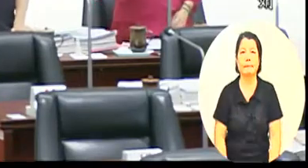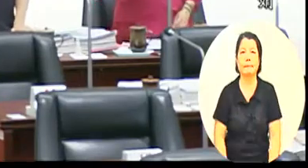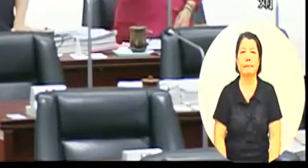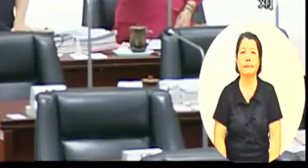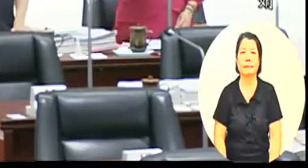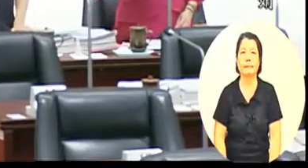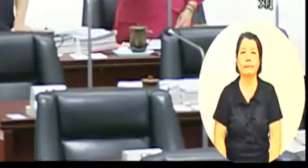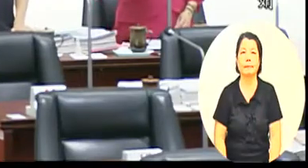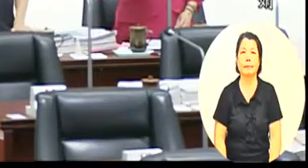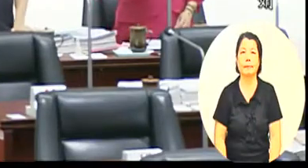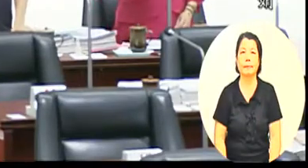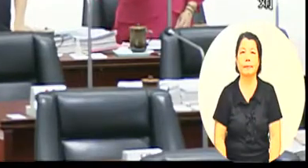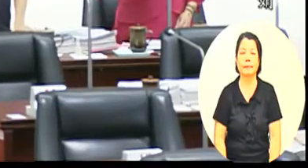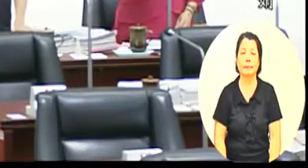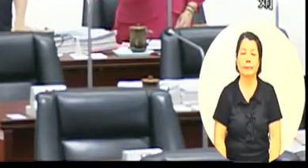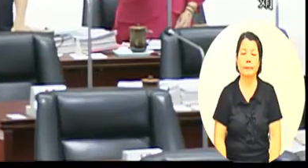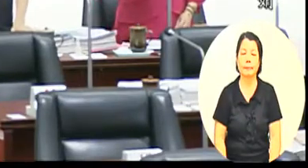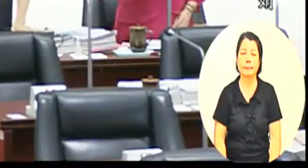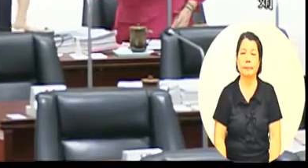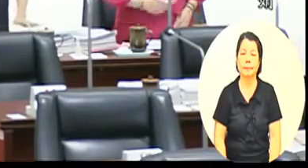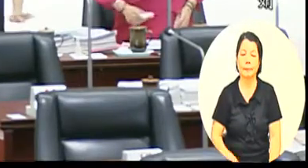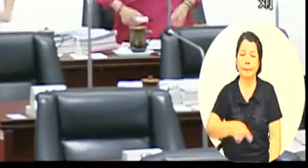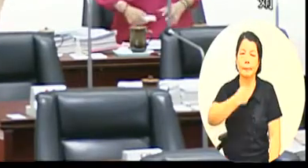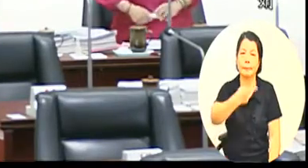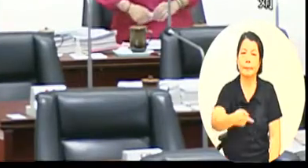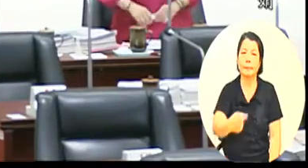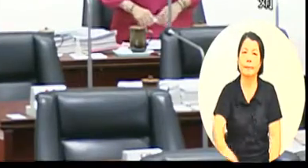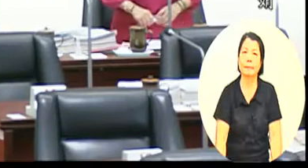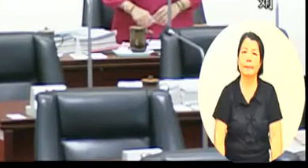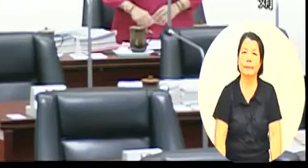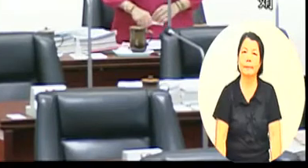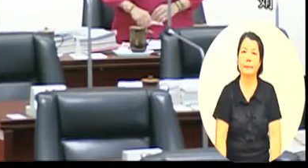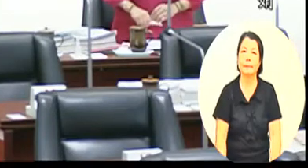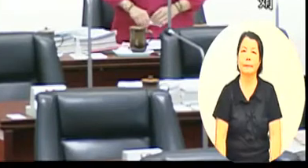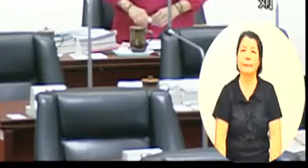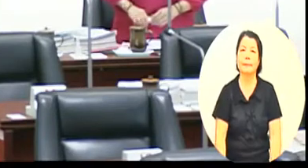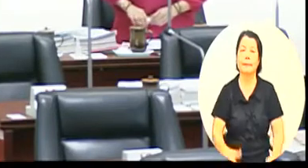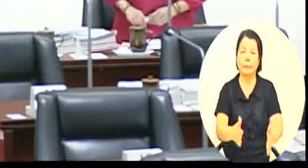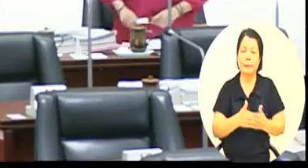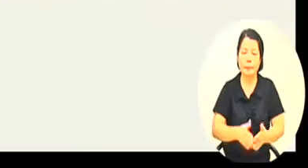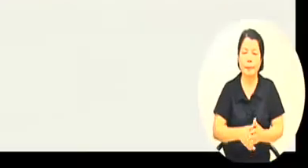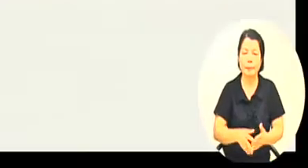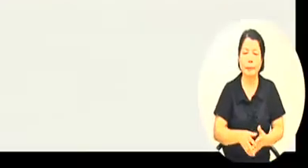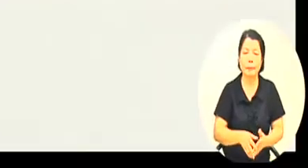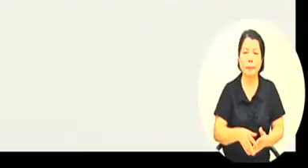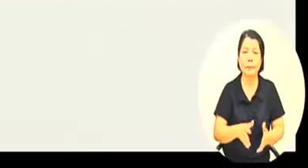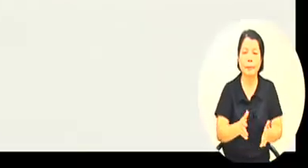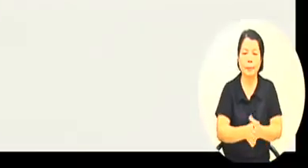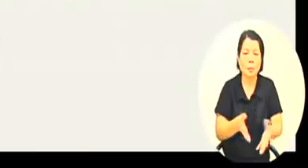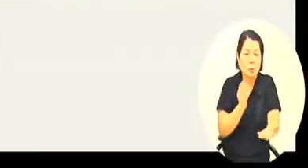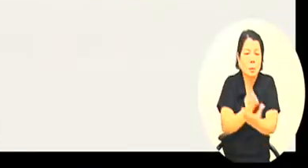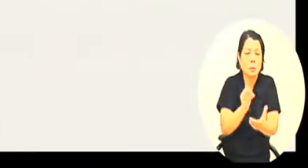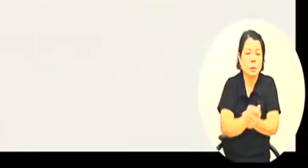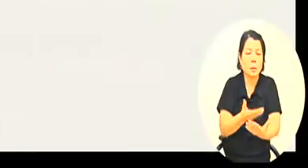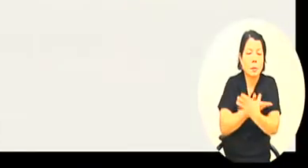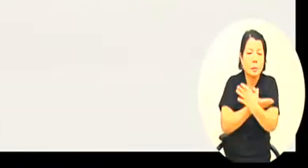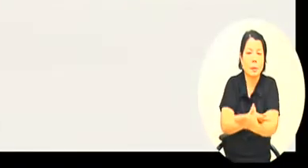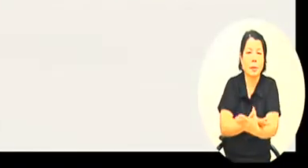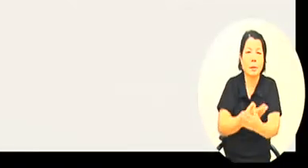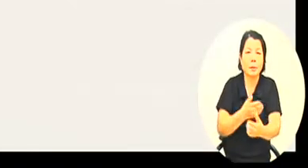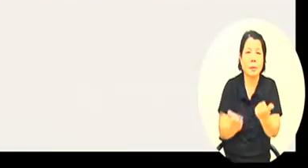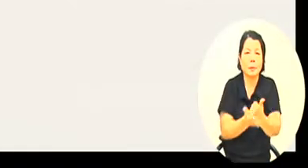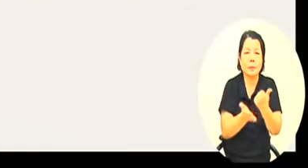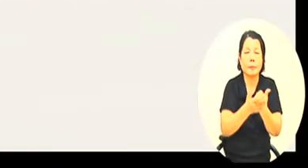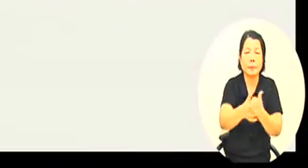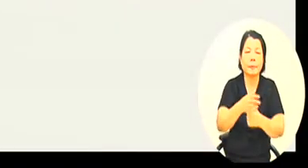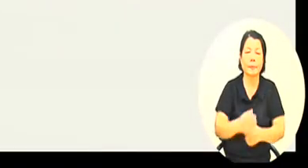那我想哈，因为时间关系，我也很快用市场用地的投资奖励办法哈。我想现在我们公